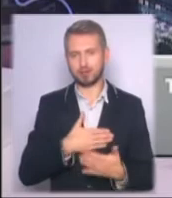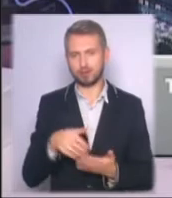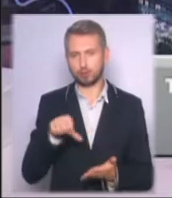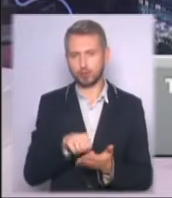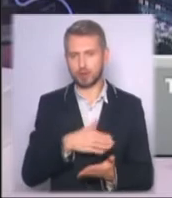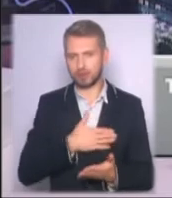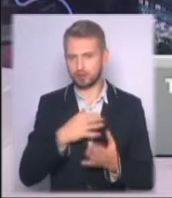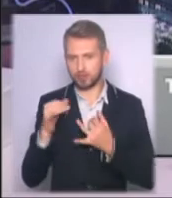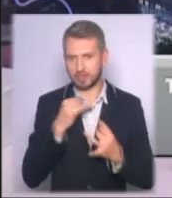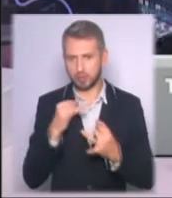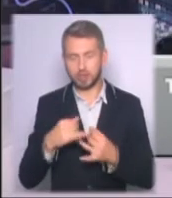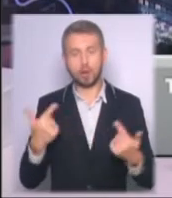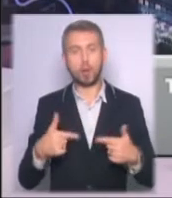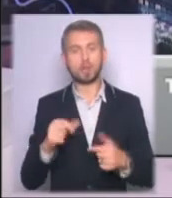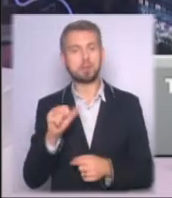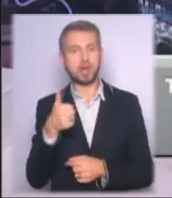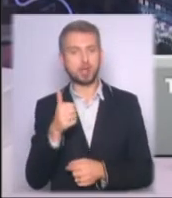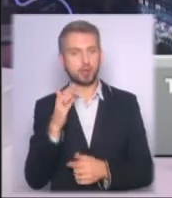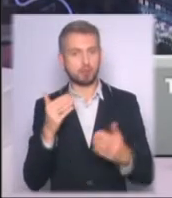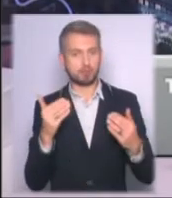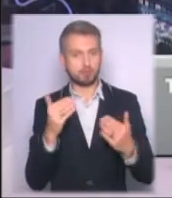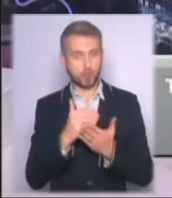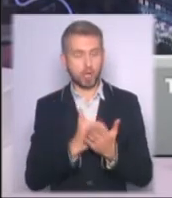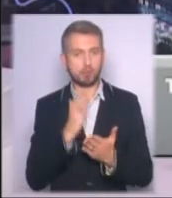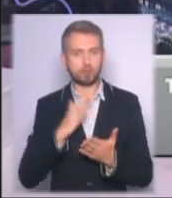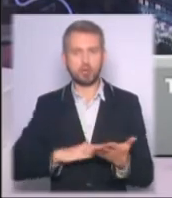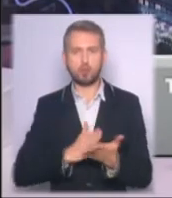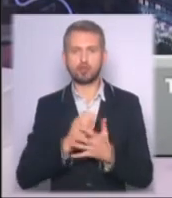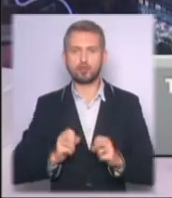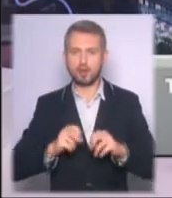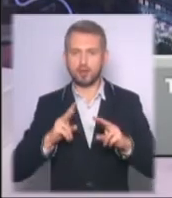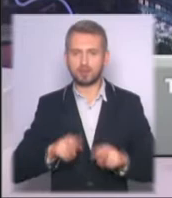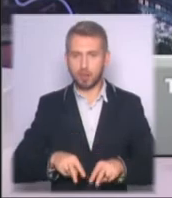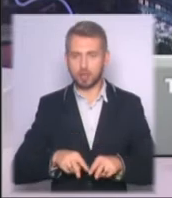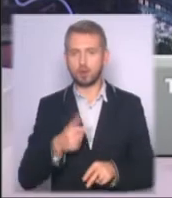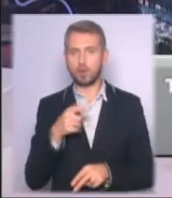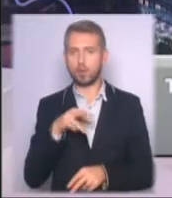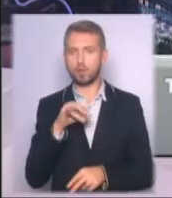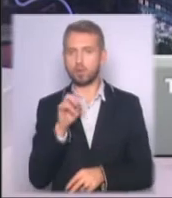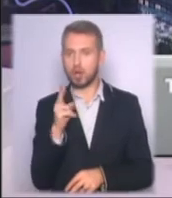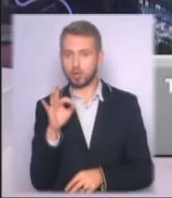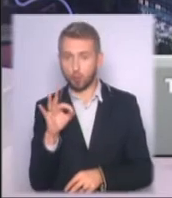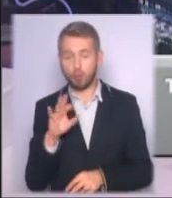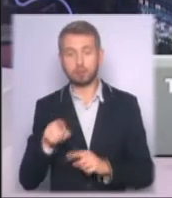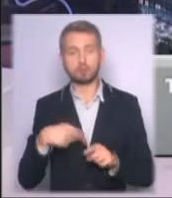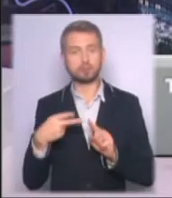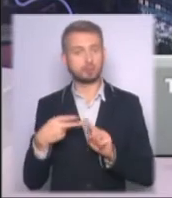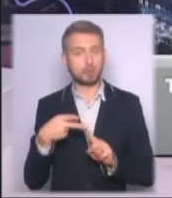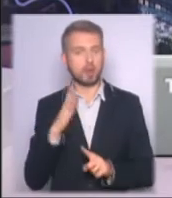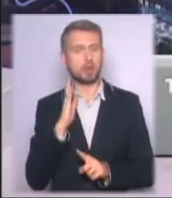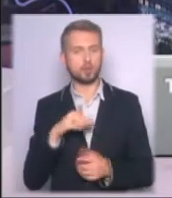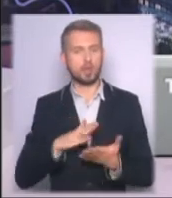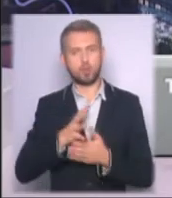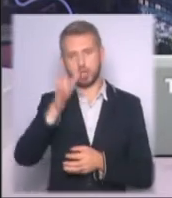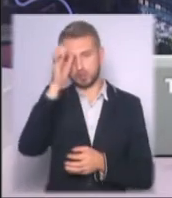до нашої дискусії. Гостем першої передачі «Столиця» буде політичний експерт Олег Голубенко. Далі будемо спілкуватися з